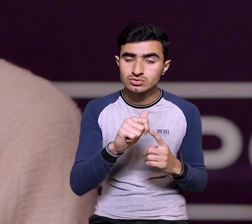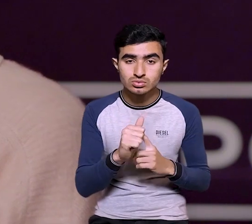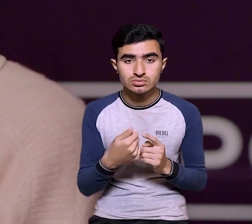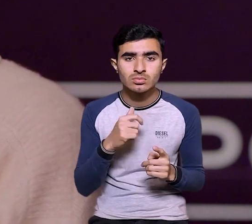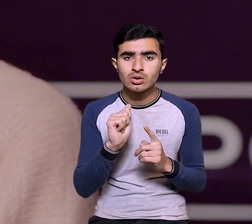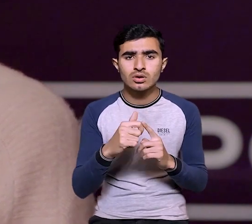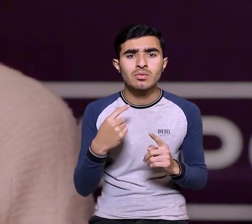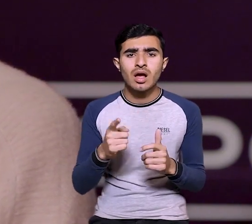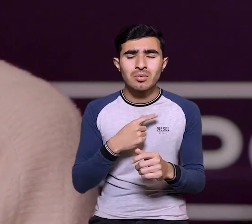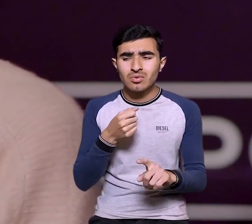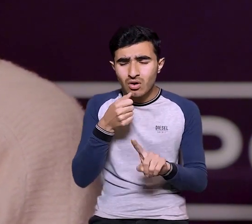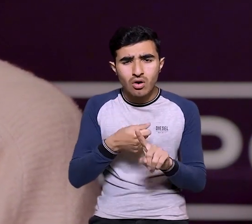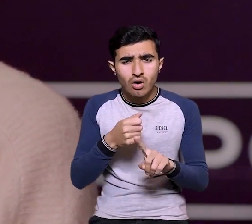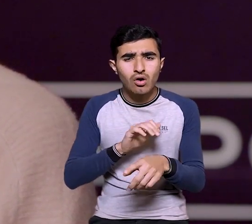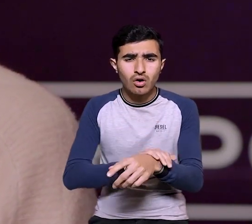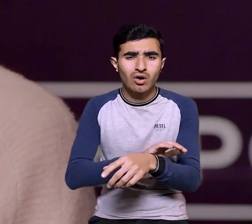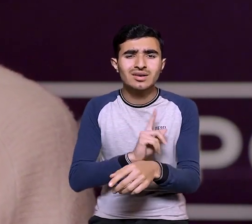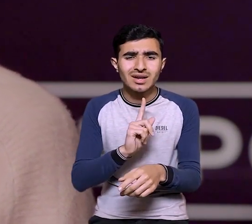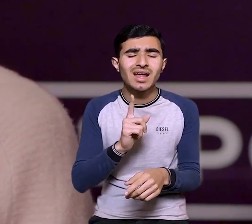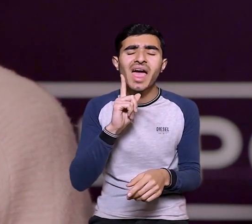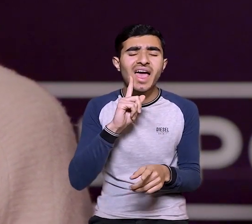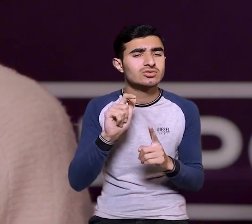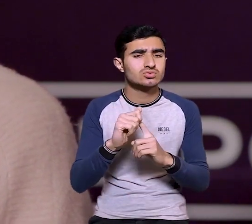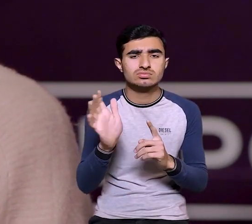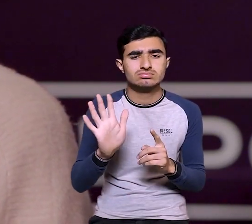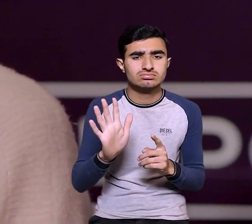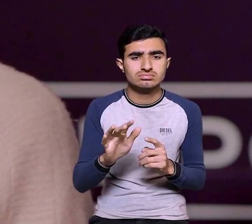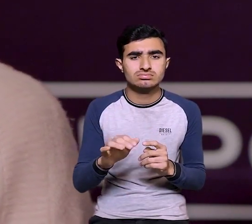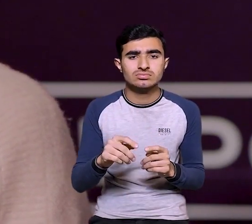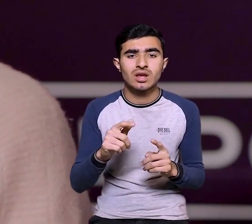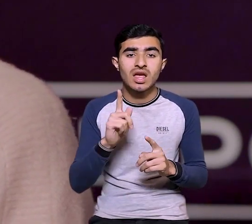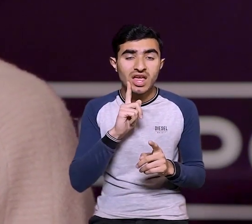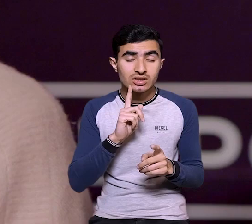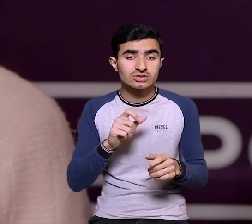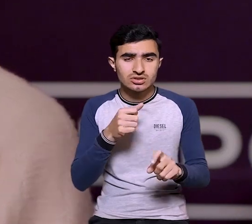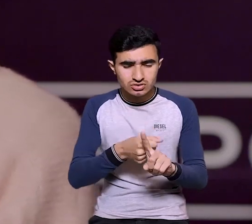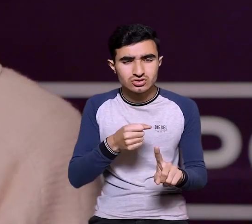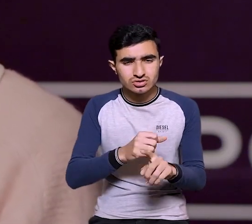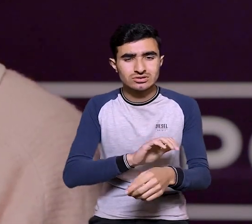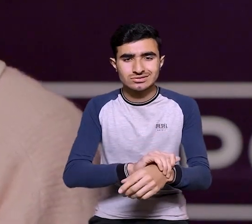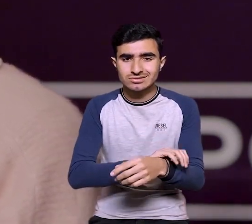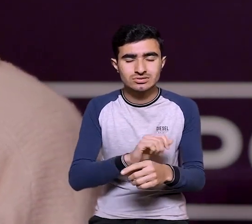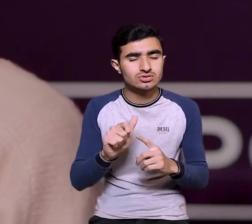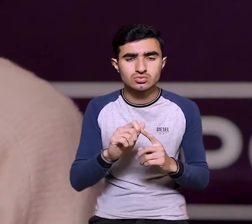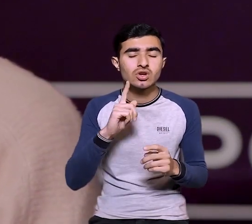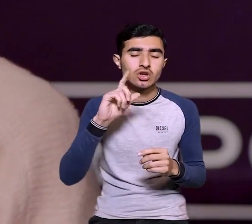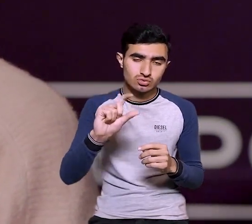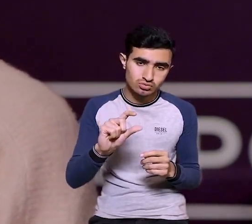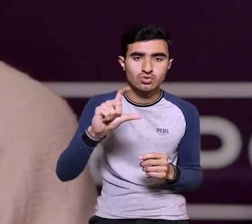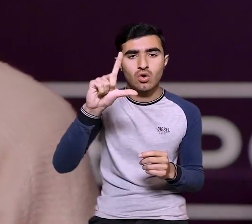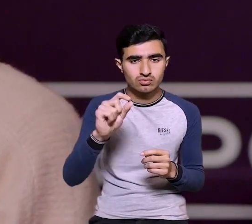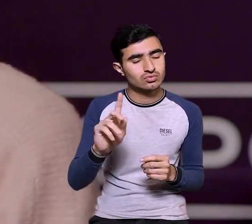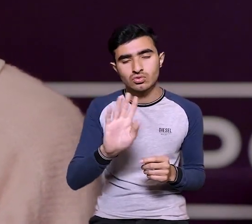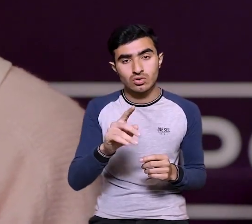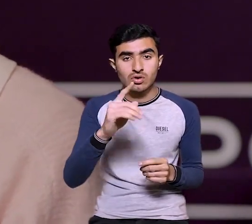चाहूँगी कि हार्ड वर्क जो है उसके लिए कोई एज लिमिट नहीं है. हार्ड वर्क इज़ लाइक इन बिल्ट इन यू. इट इज़ नॉट दिस कि अच्छा